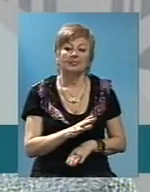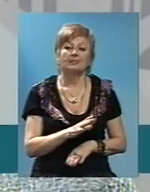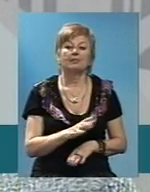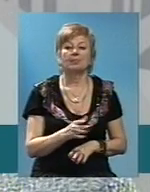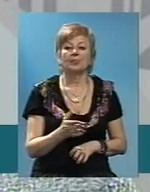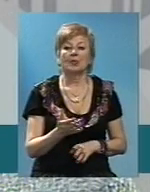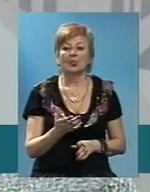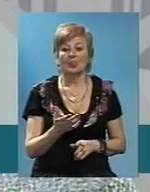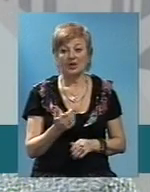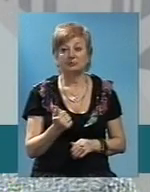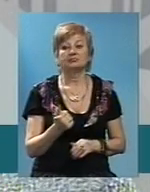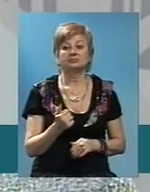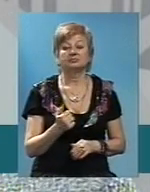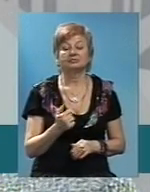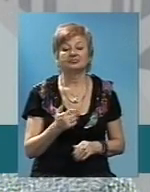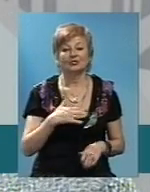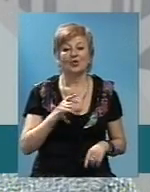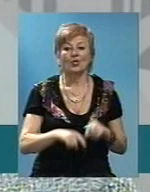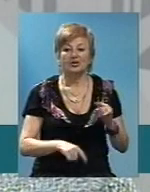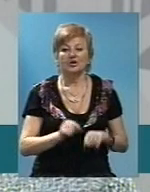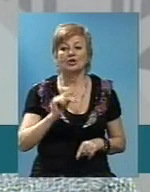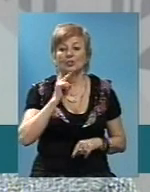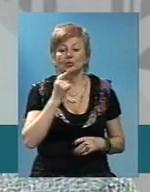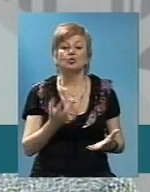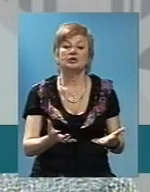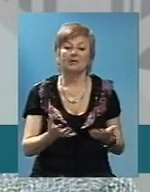так, моїм батькам теж було складно прийняти те, що